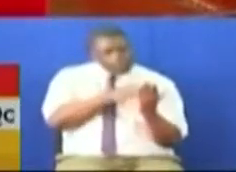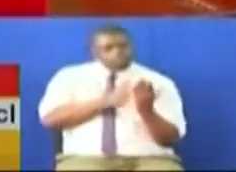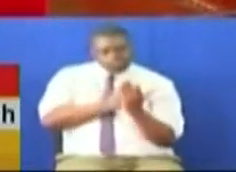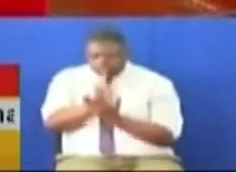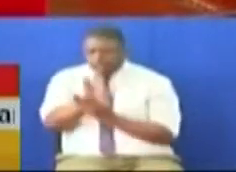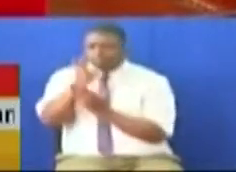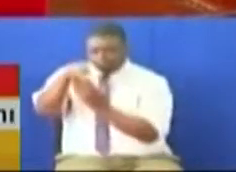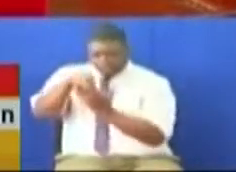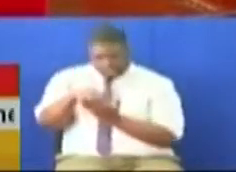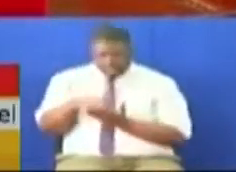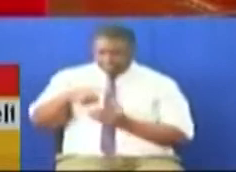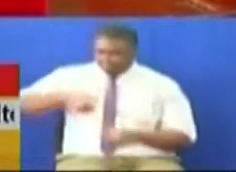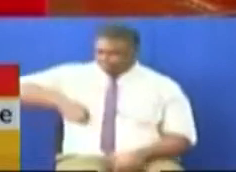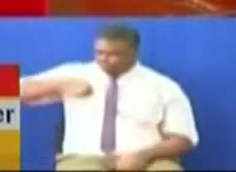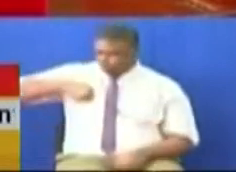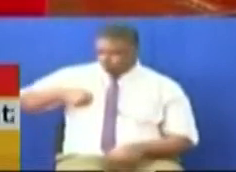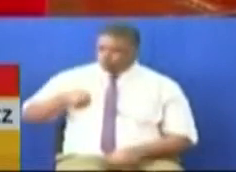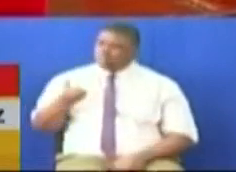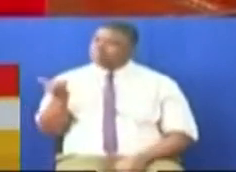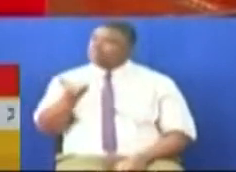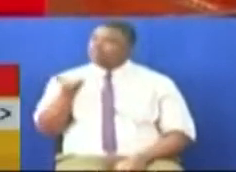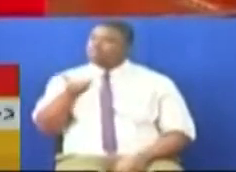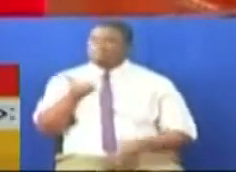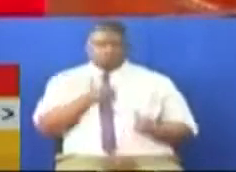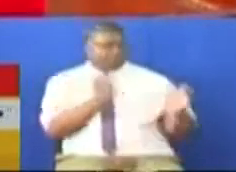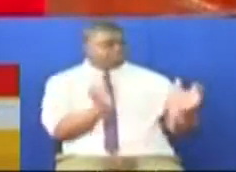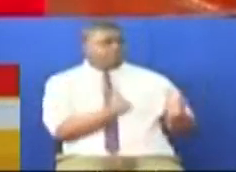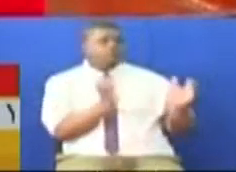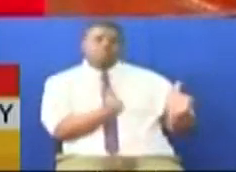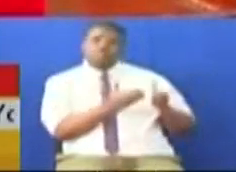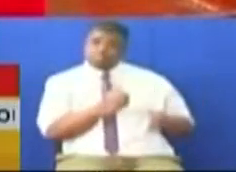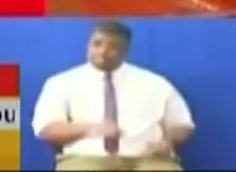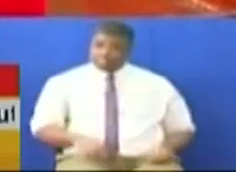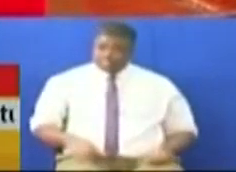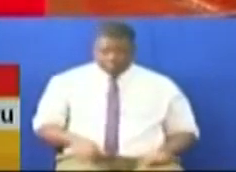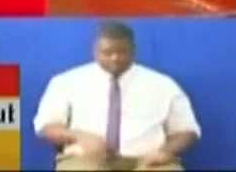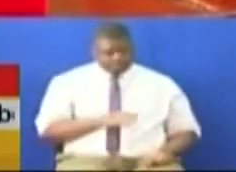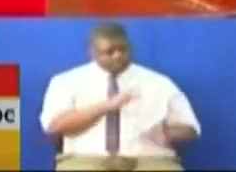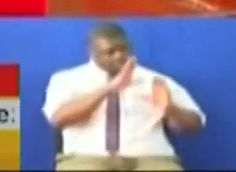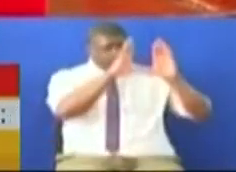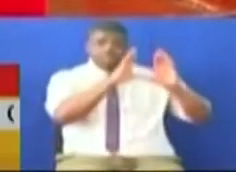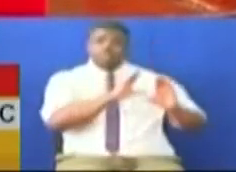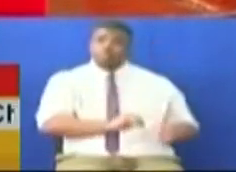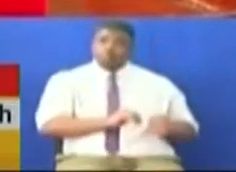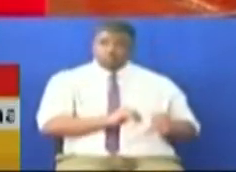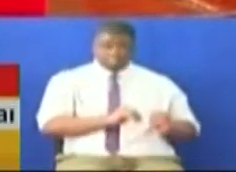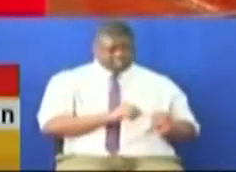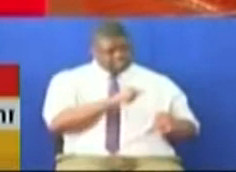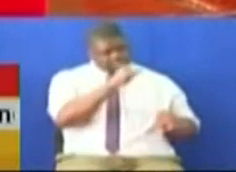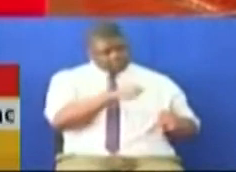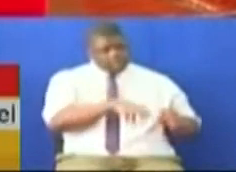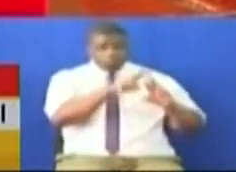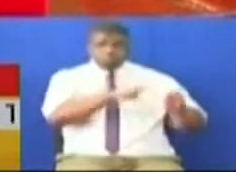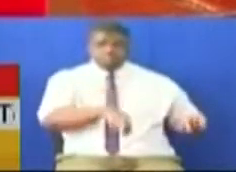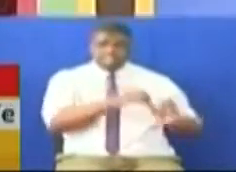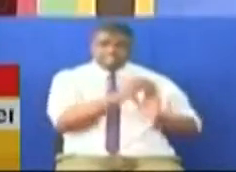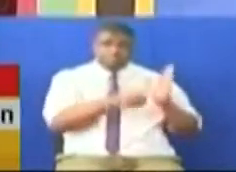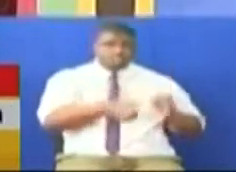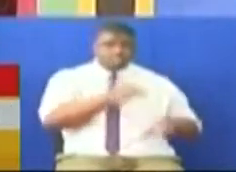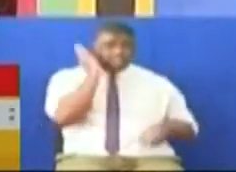mifuko ya hifadhi ya jamii. Mheshimiwa Speaker, nimeangalia kwenye taarifa ya CAG ya mwaka 2018.